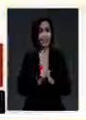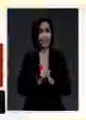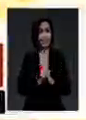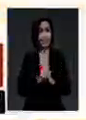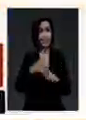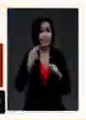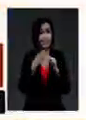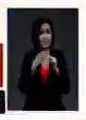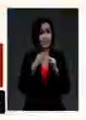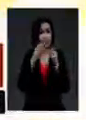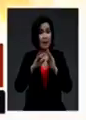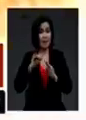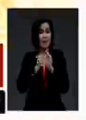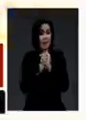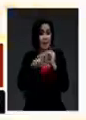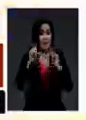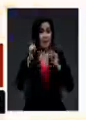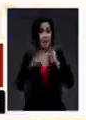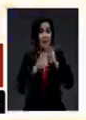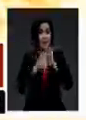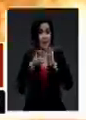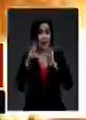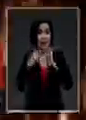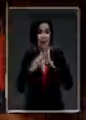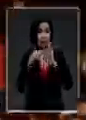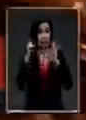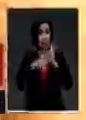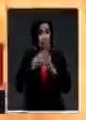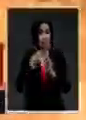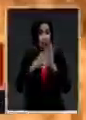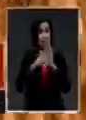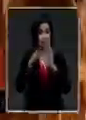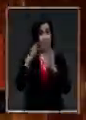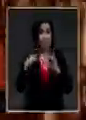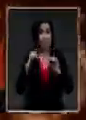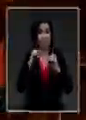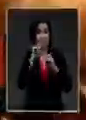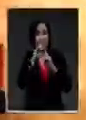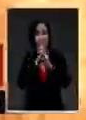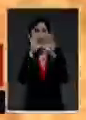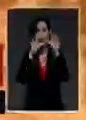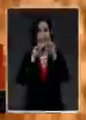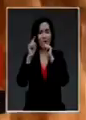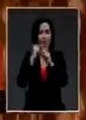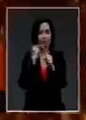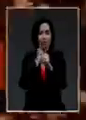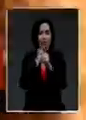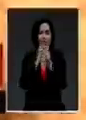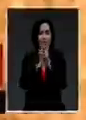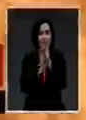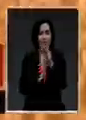ชู่หัวแล้วก็มีการโชว์แสงสีซึ่งทั้งหมดนี้เป็นประเพณีเก่าแก่ของพวกเขานะคะม ี มานานกว่า500ปีแ